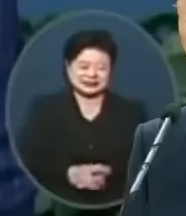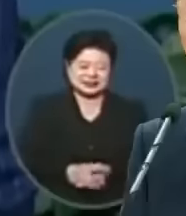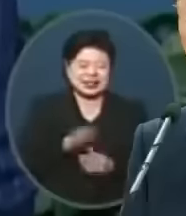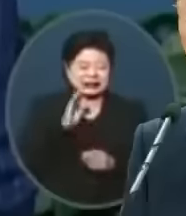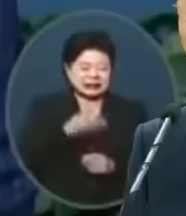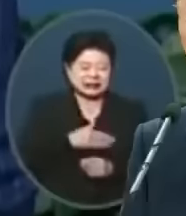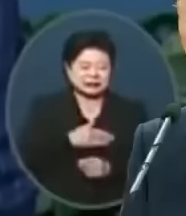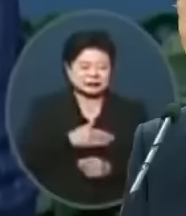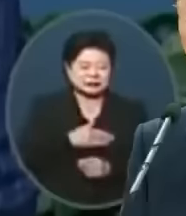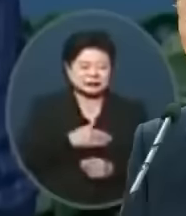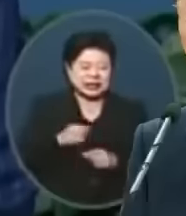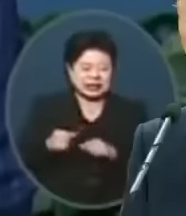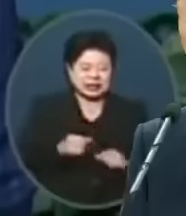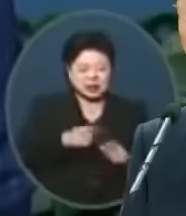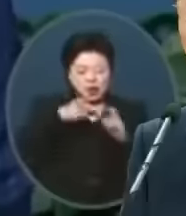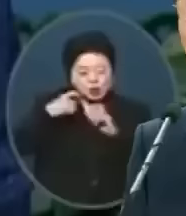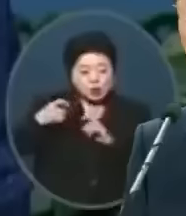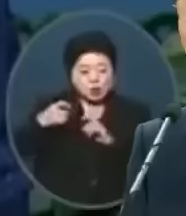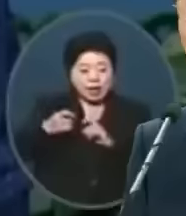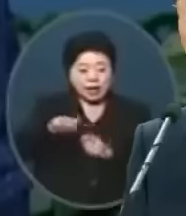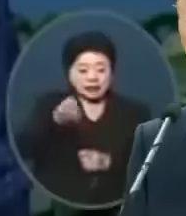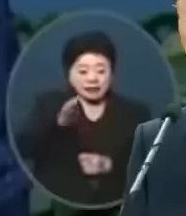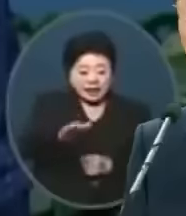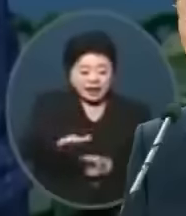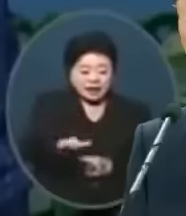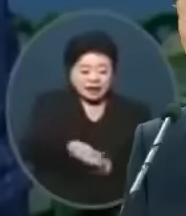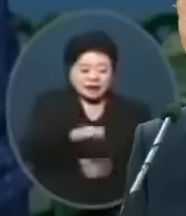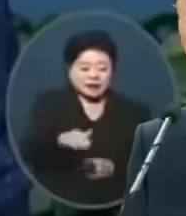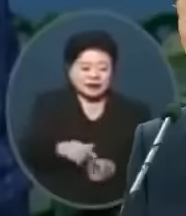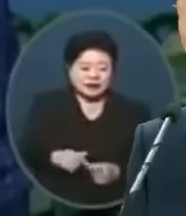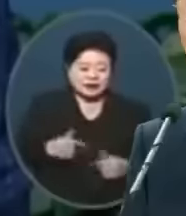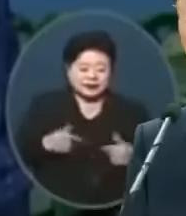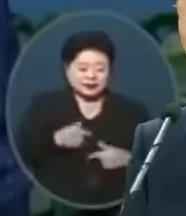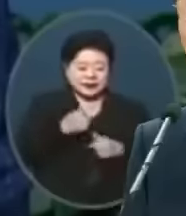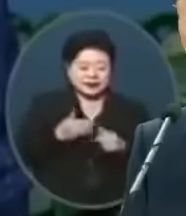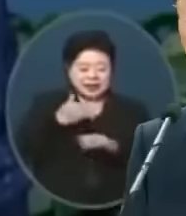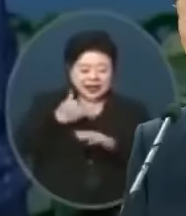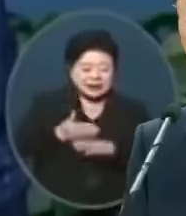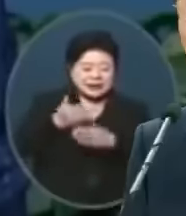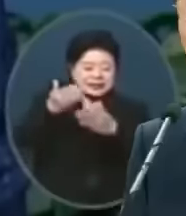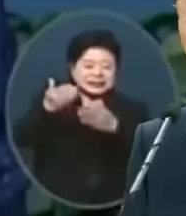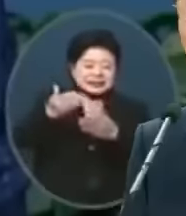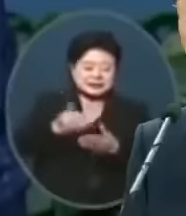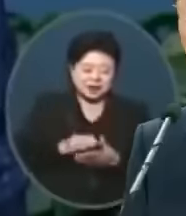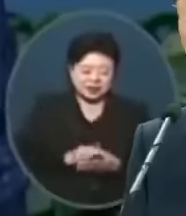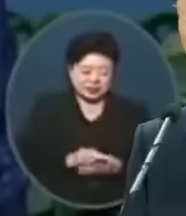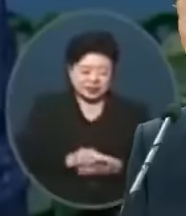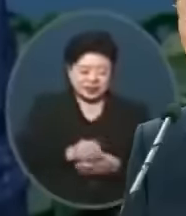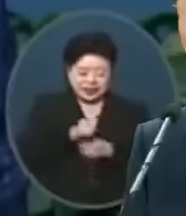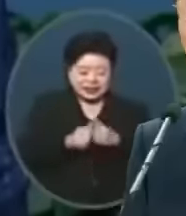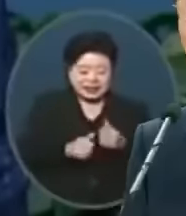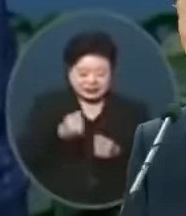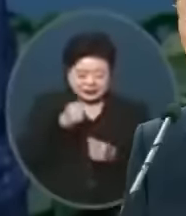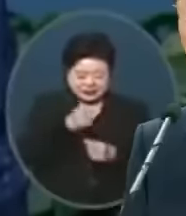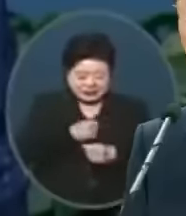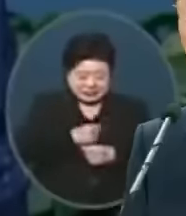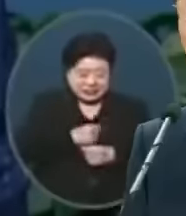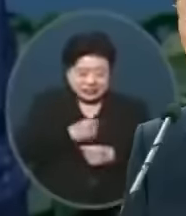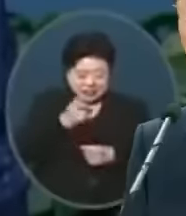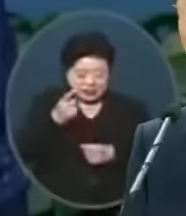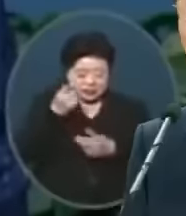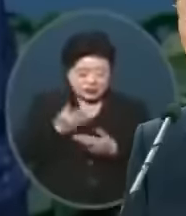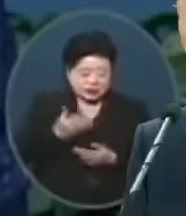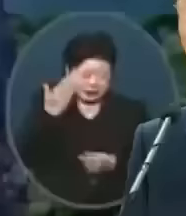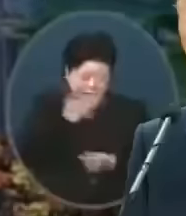잘못을 저지르도록 유혹하지만 우리가 기쁨과 하는 감사를 하는 게 아래에 있으면 하나님이 지킴으로